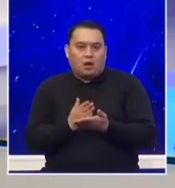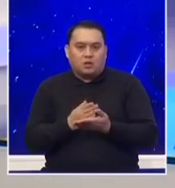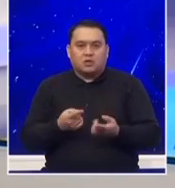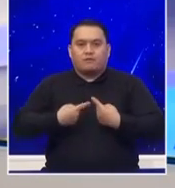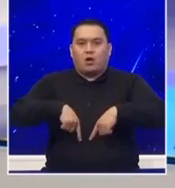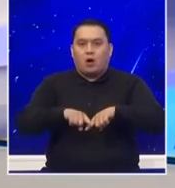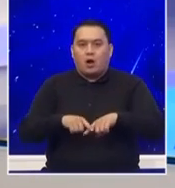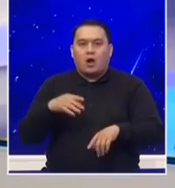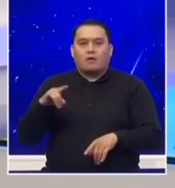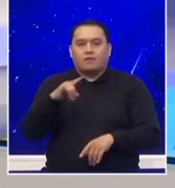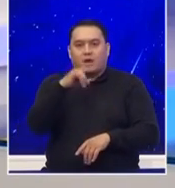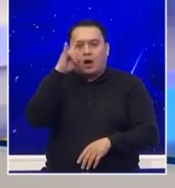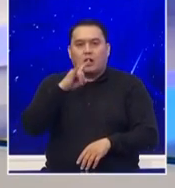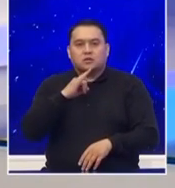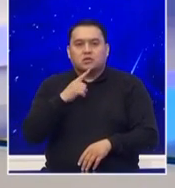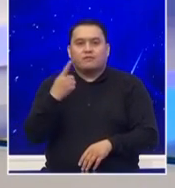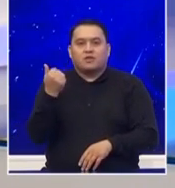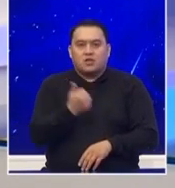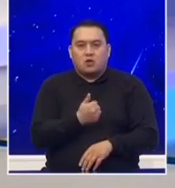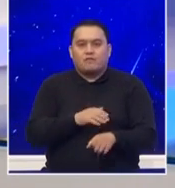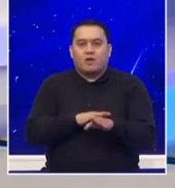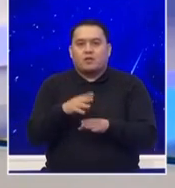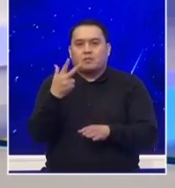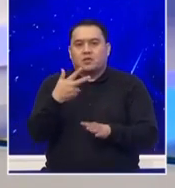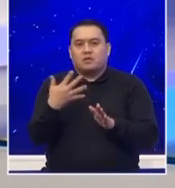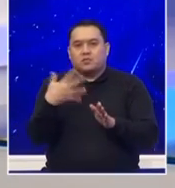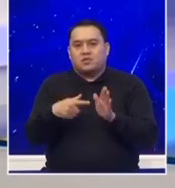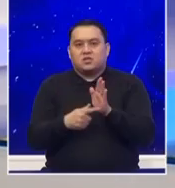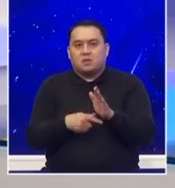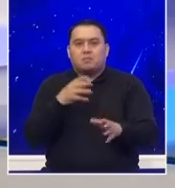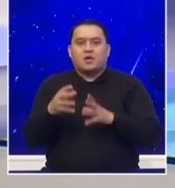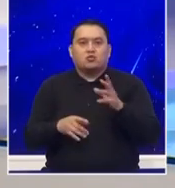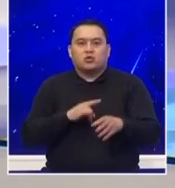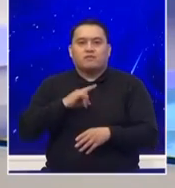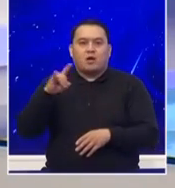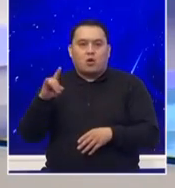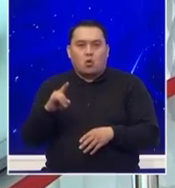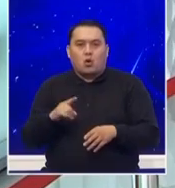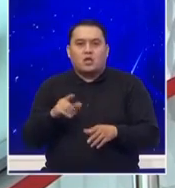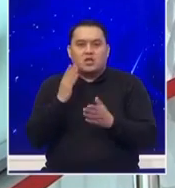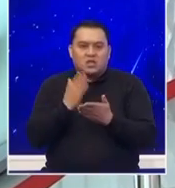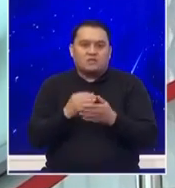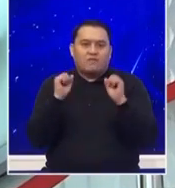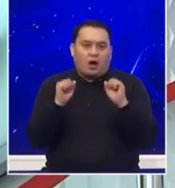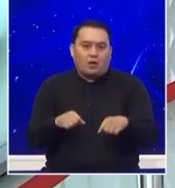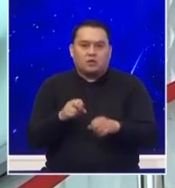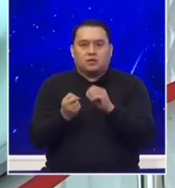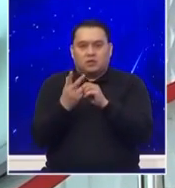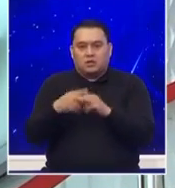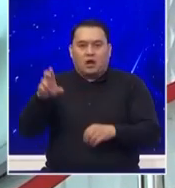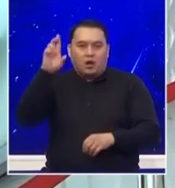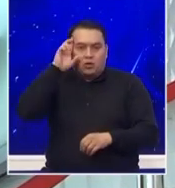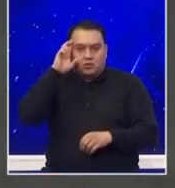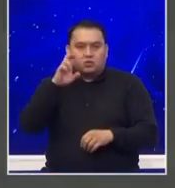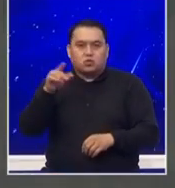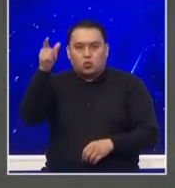Комитета гражданской авиации Казахстана, в неделю выполняется 57 международных авиарейсов. У граждан есть возможность посетить 13 стран.